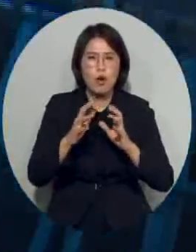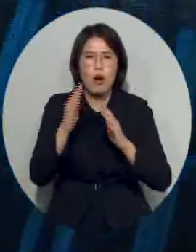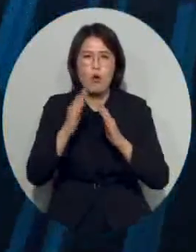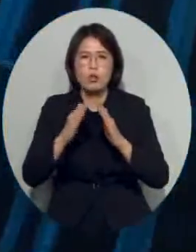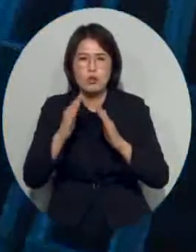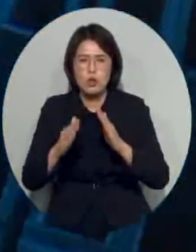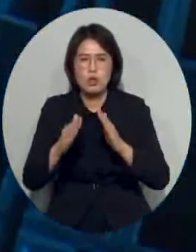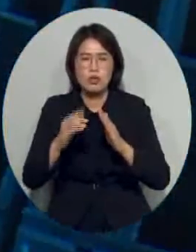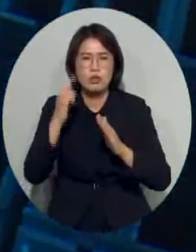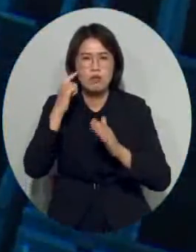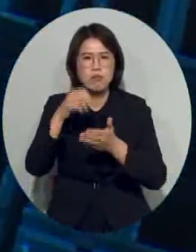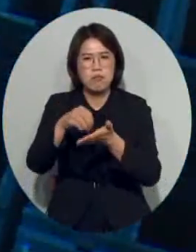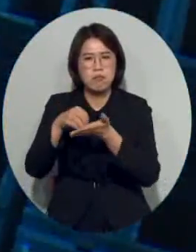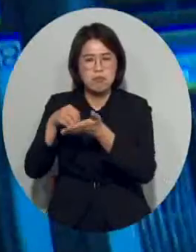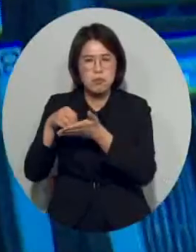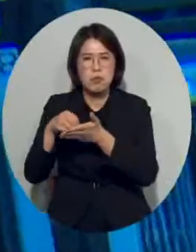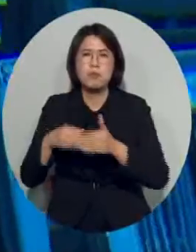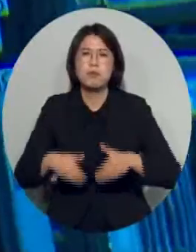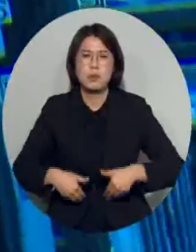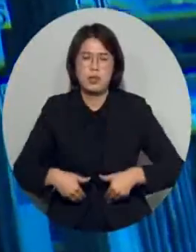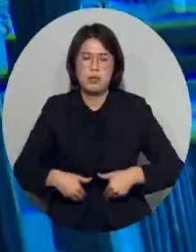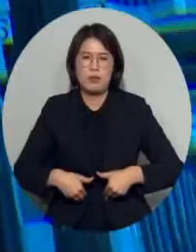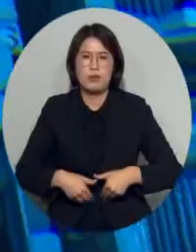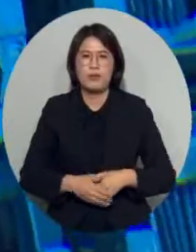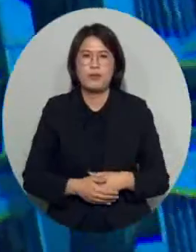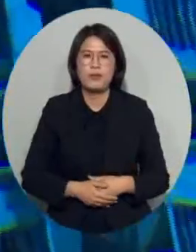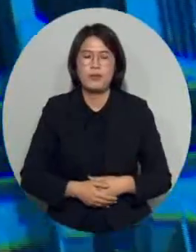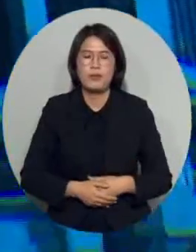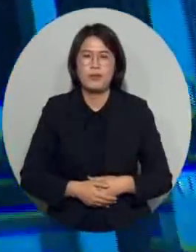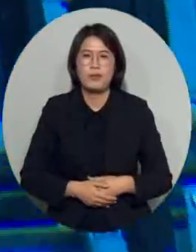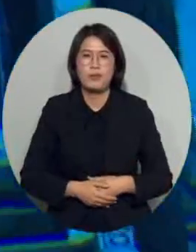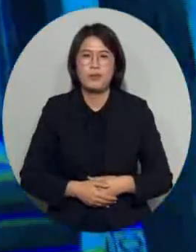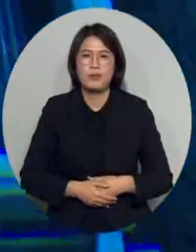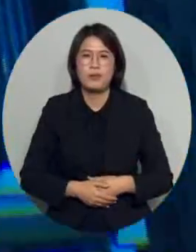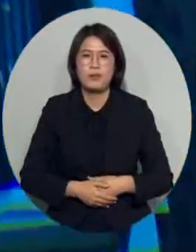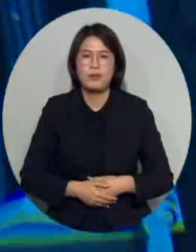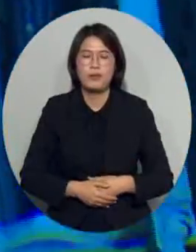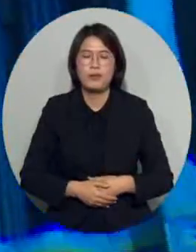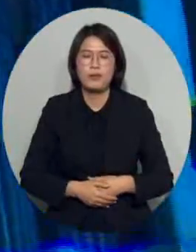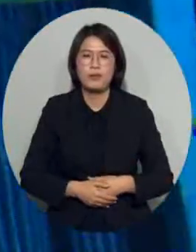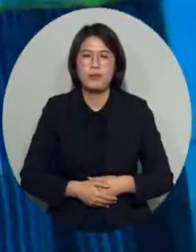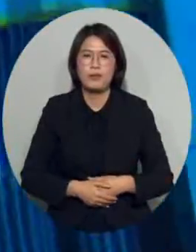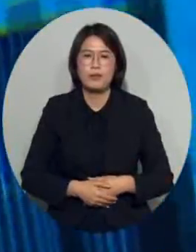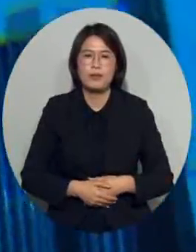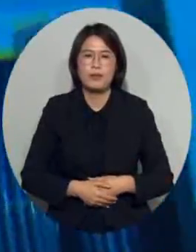공식적인 여론 수렴 절차가 반드시 필요합니다 MBC 뉴스 김현우입니다